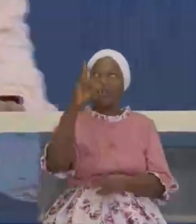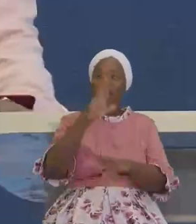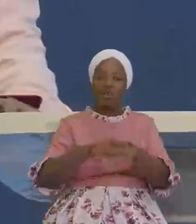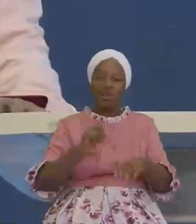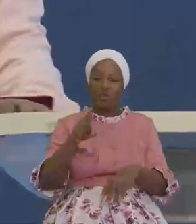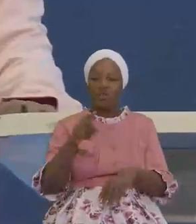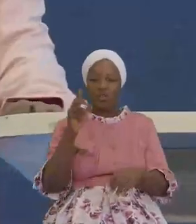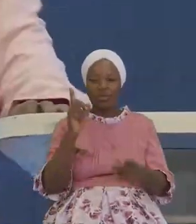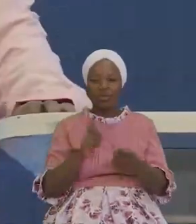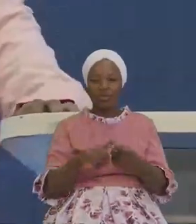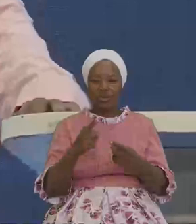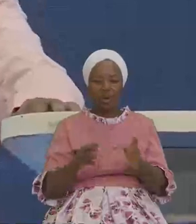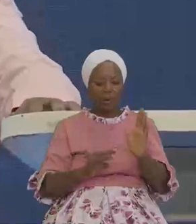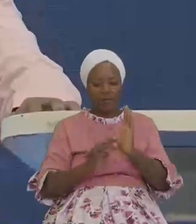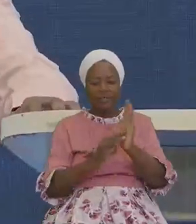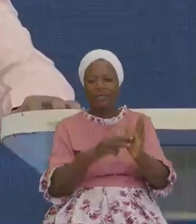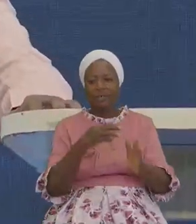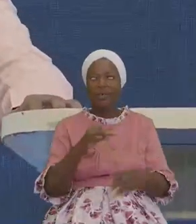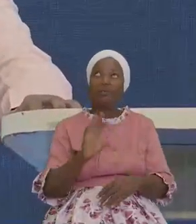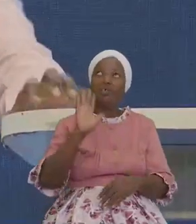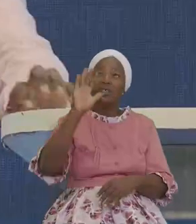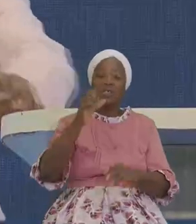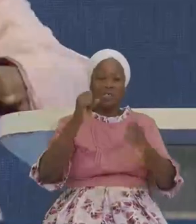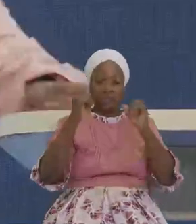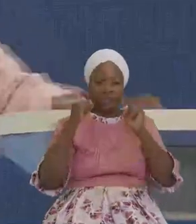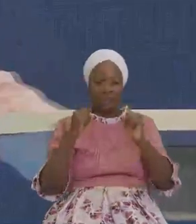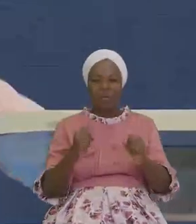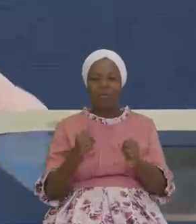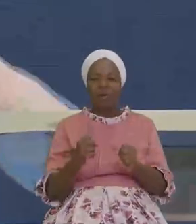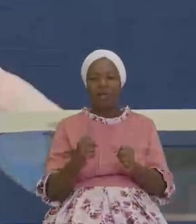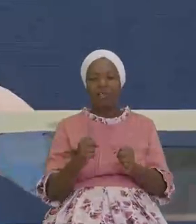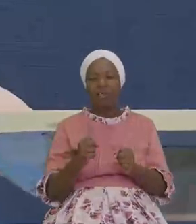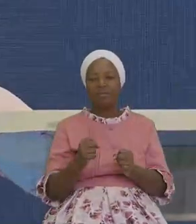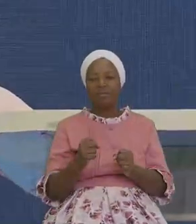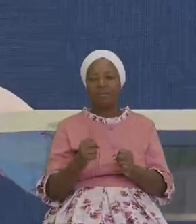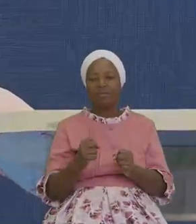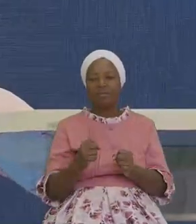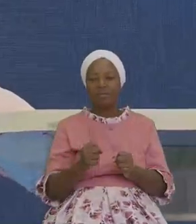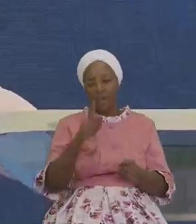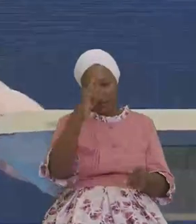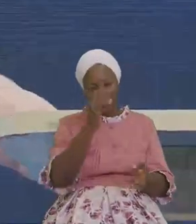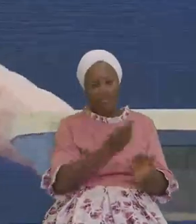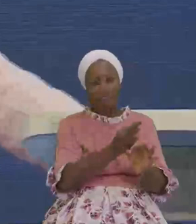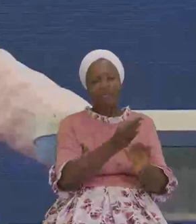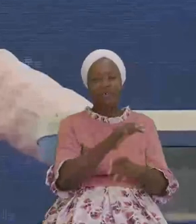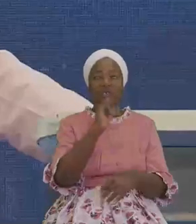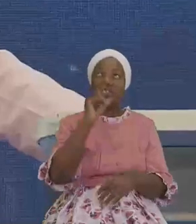pour la guérison. Il t'appelle pour la manifestation de sa puissance.